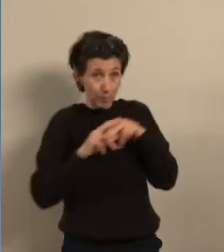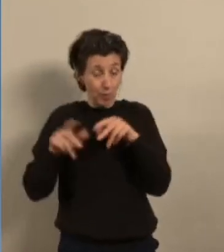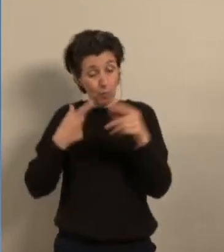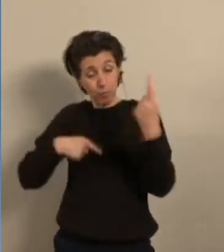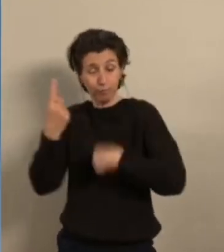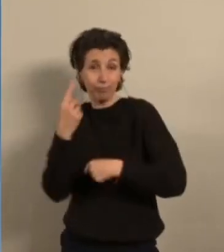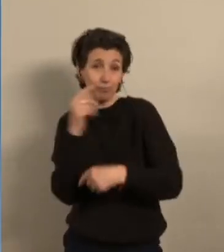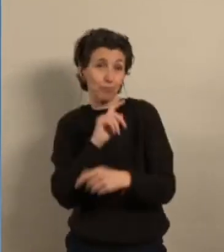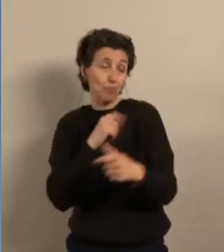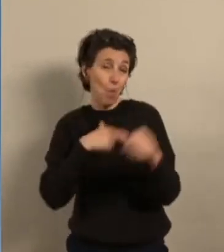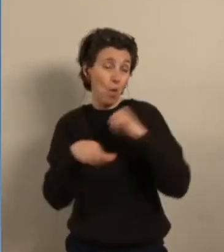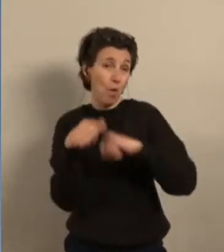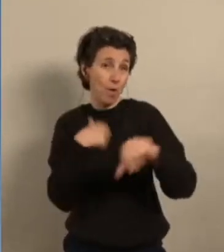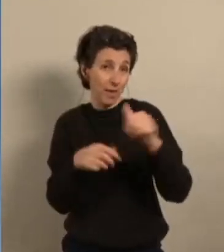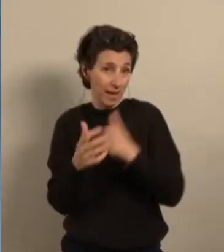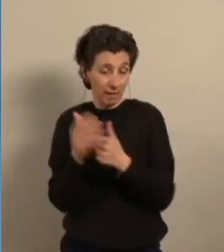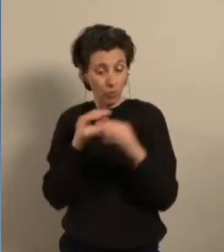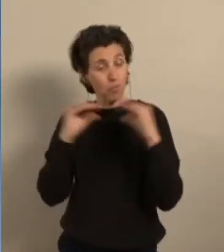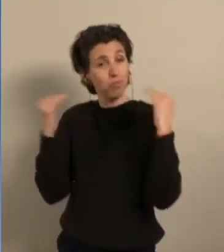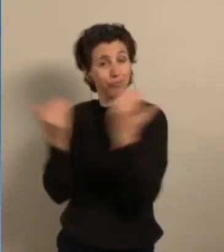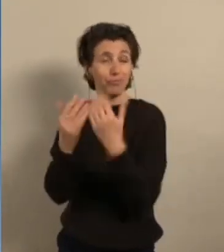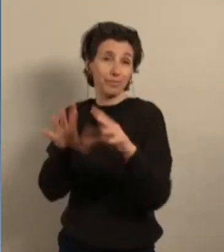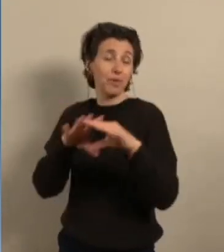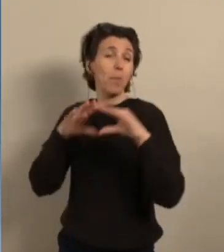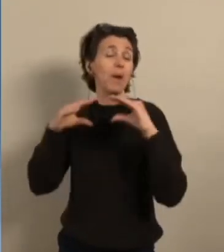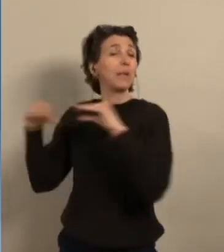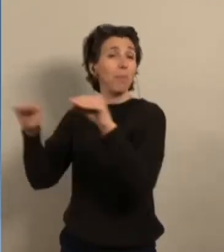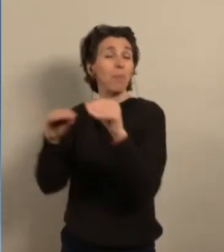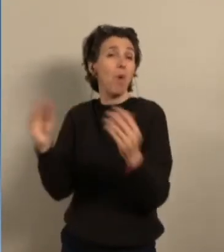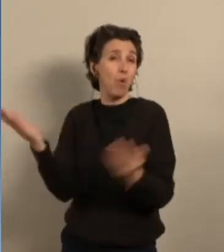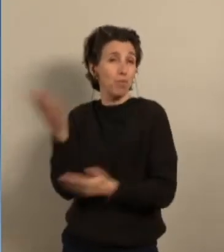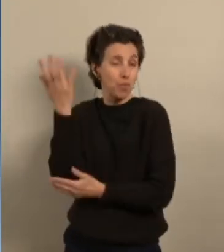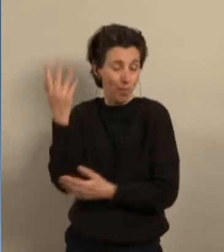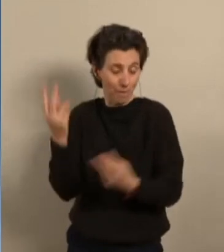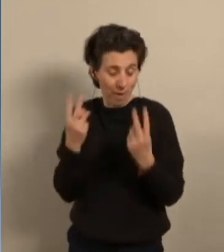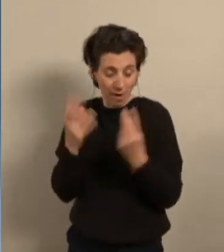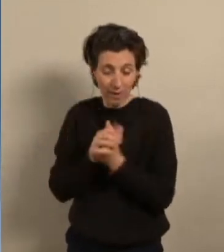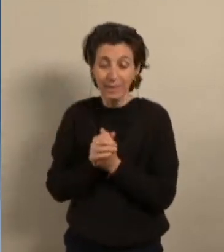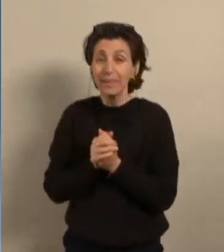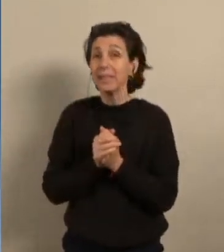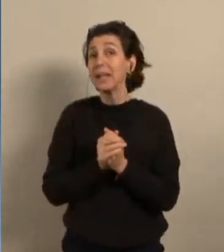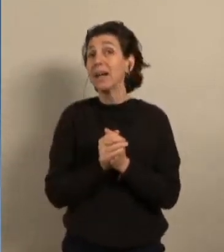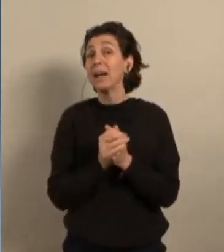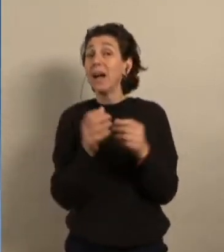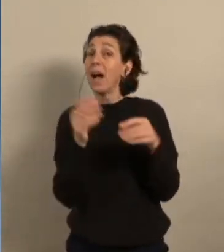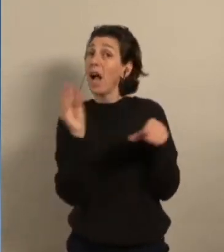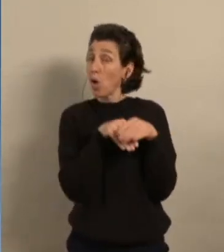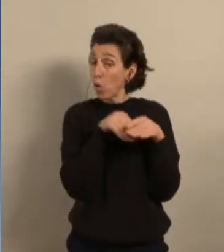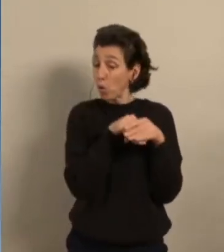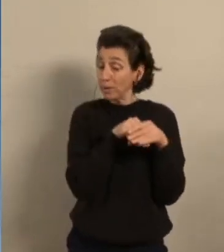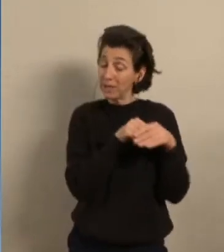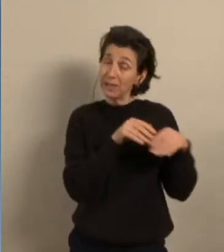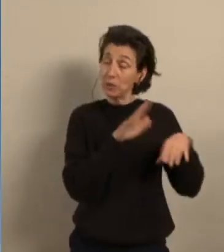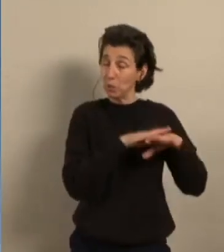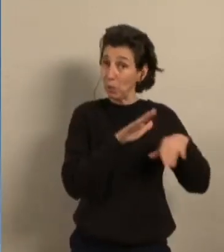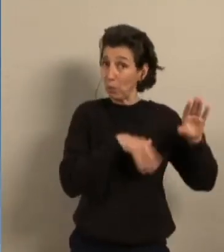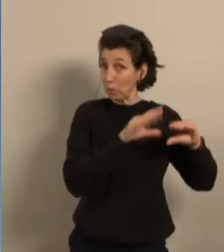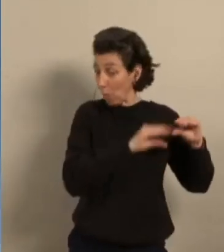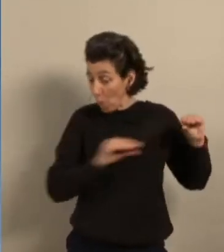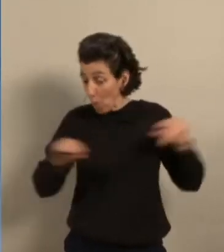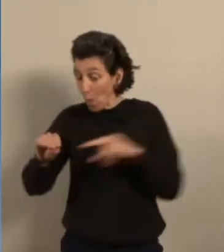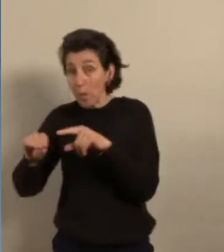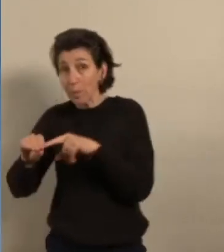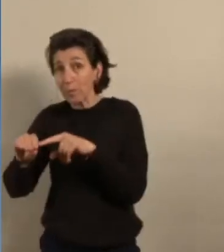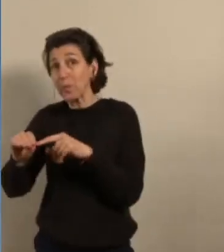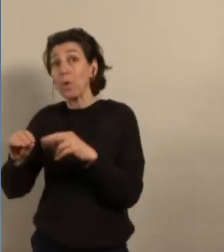de la ville. Les économies de fonctionnement ainsi dégagées seraient affectées à une réduction de l'augmentation de la part communale des